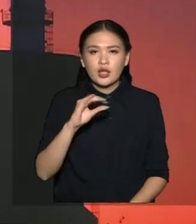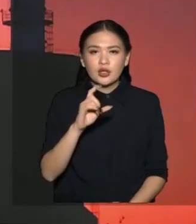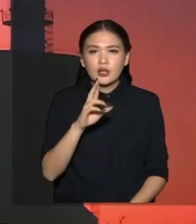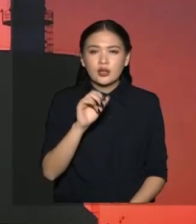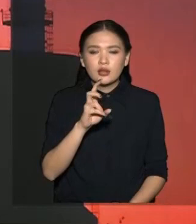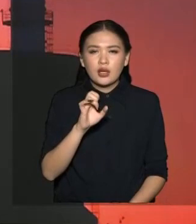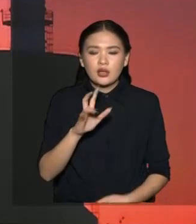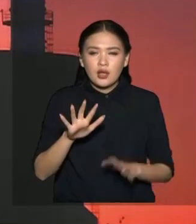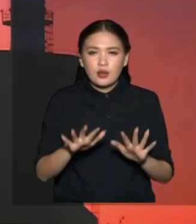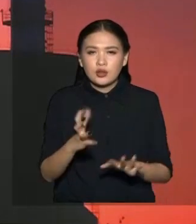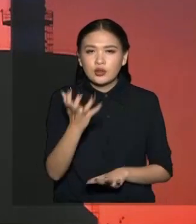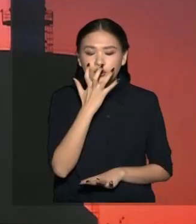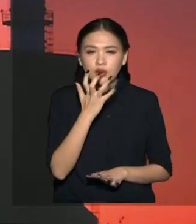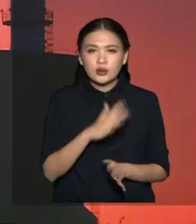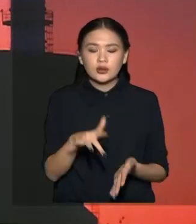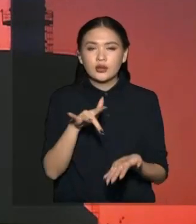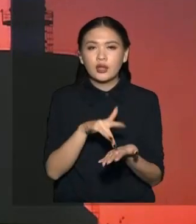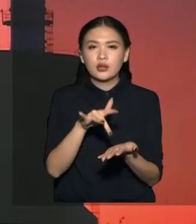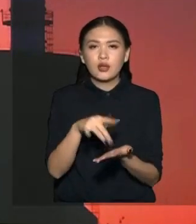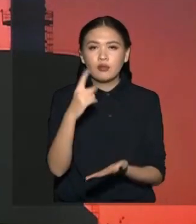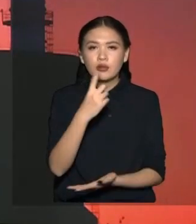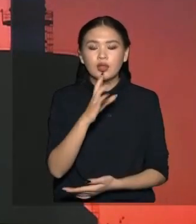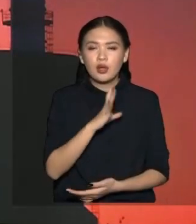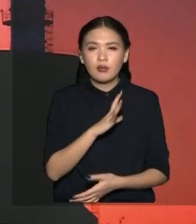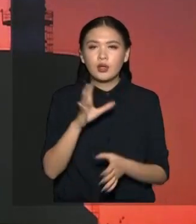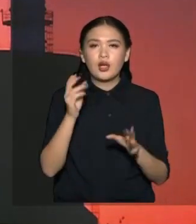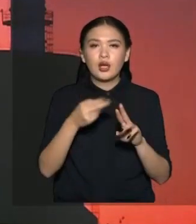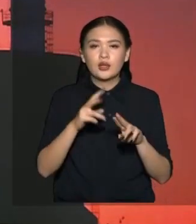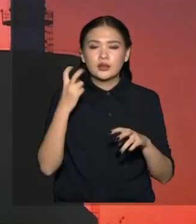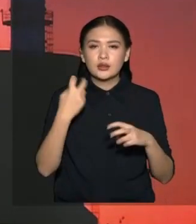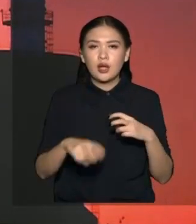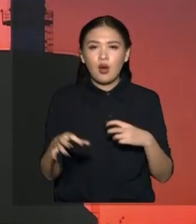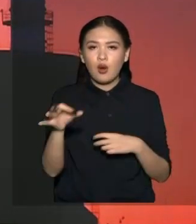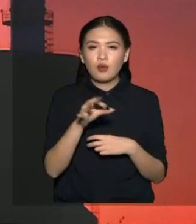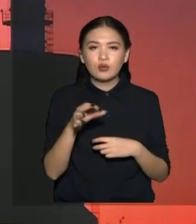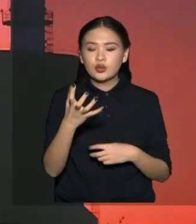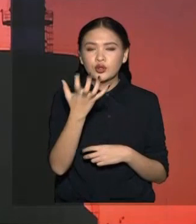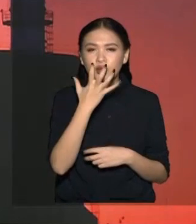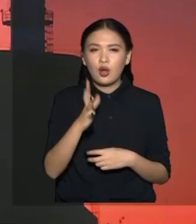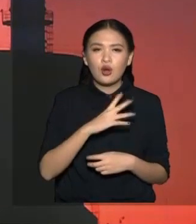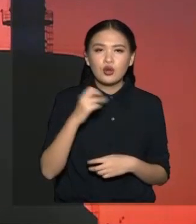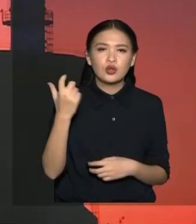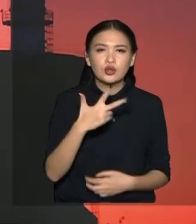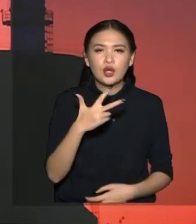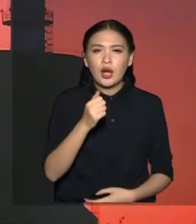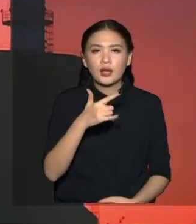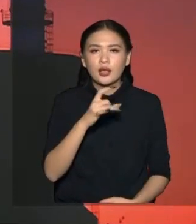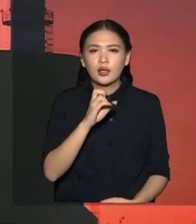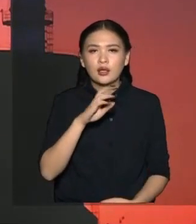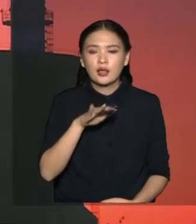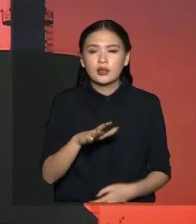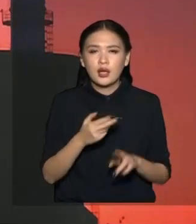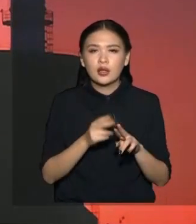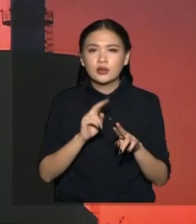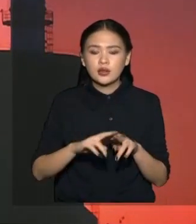Жезқазғандағы жылу электростанциясында да бір қазандық істен шықты. Қазір облыс орталығын жылумен үш агрегат қамтамасыз етіп отыр.